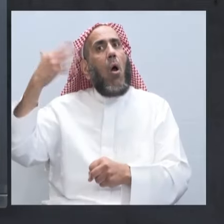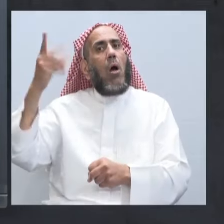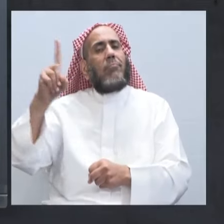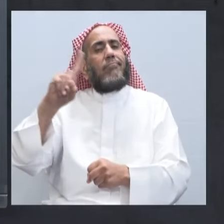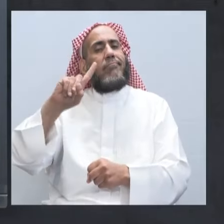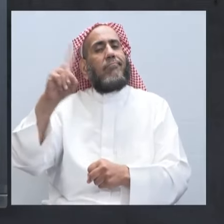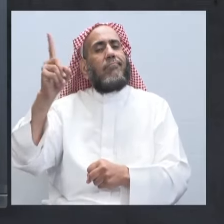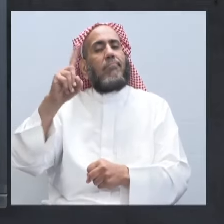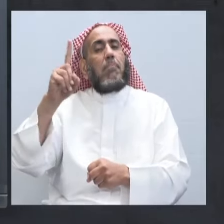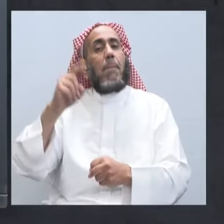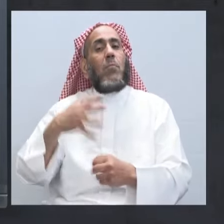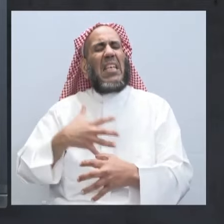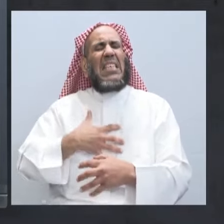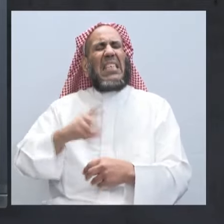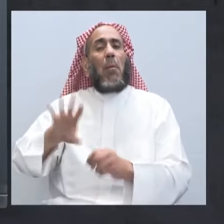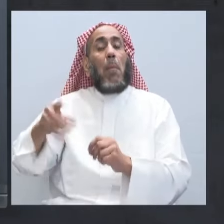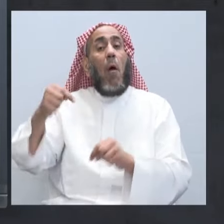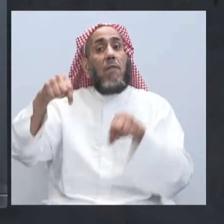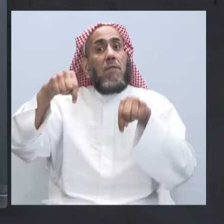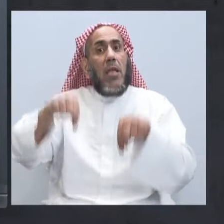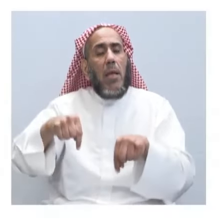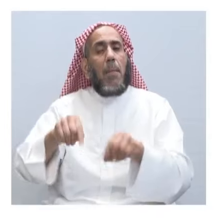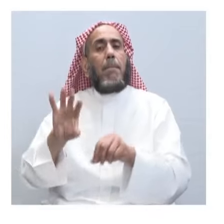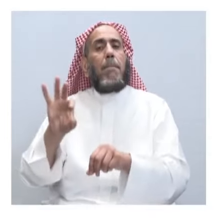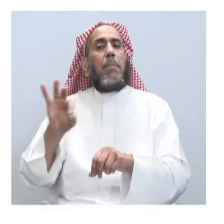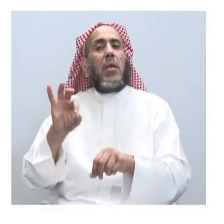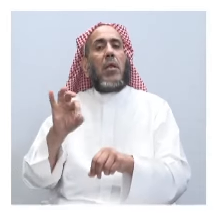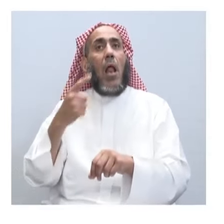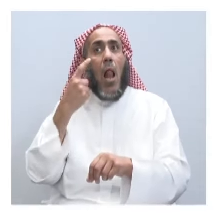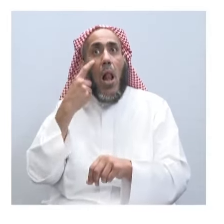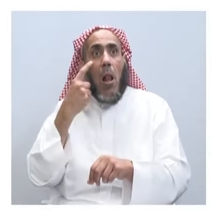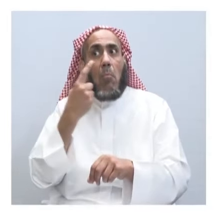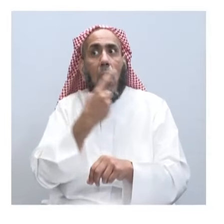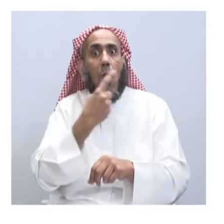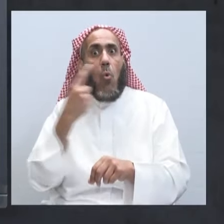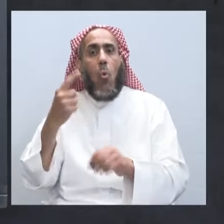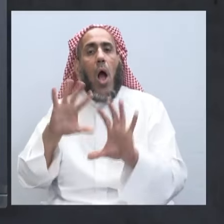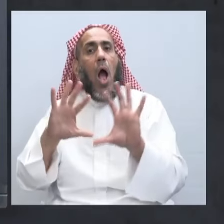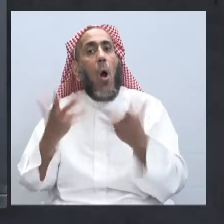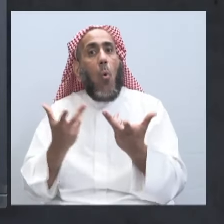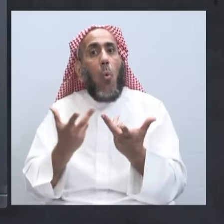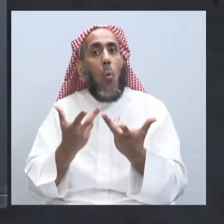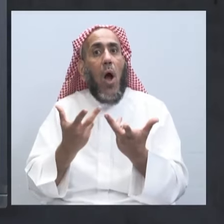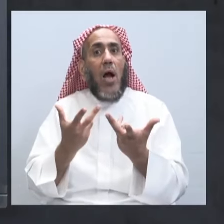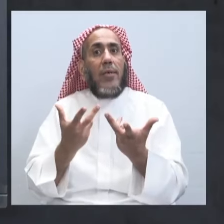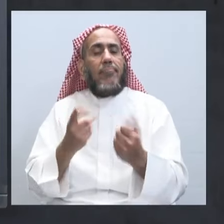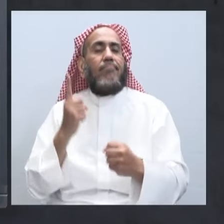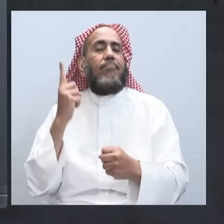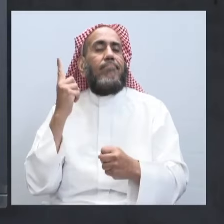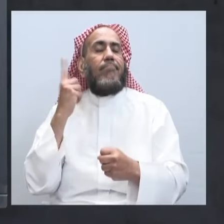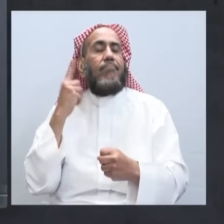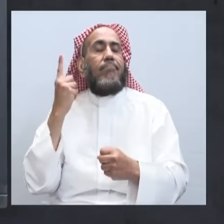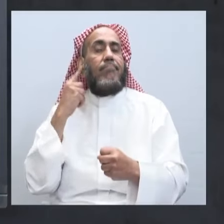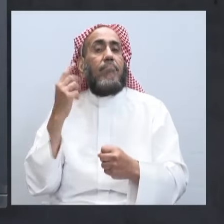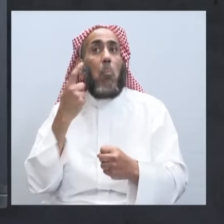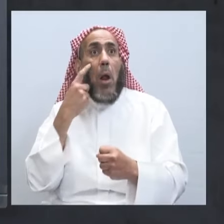يتوقع التشاؤم بما يقع من المرئيات او المسموعات